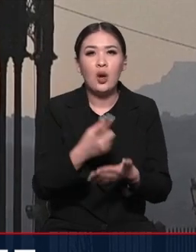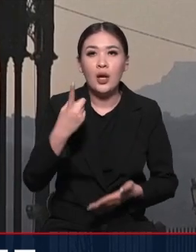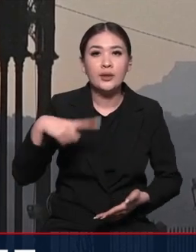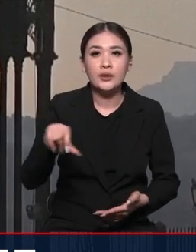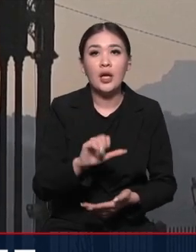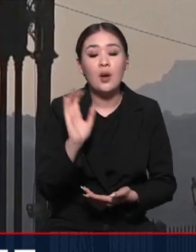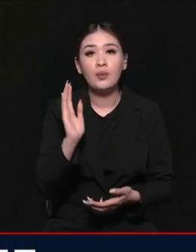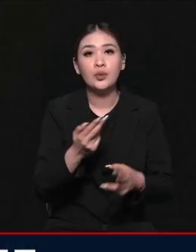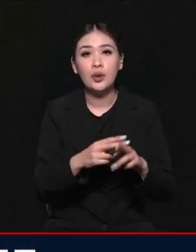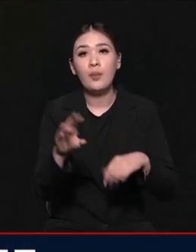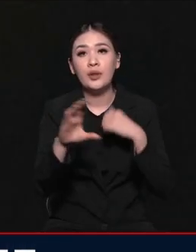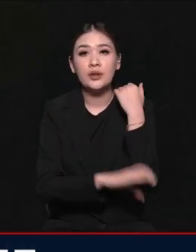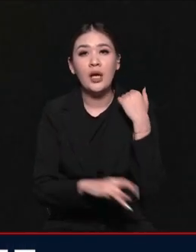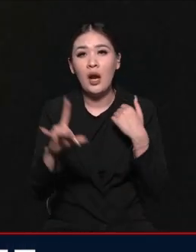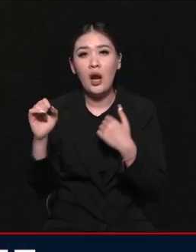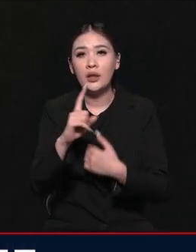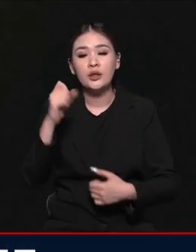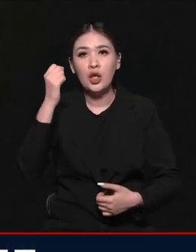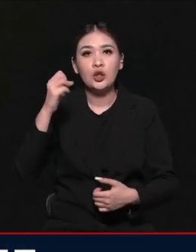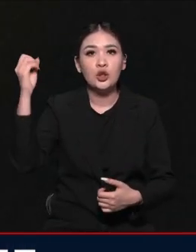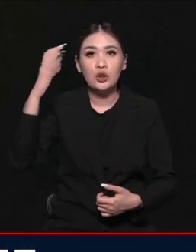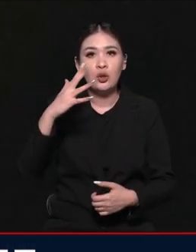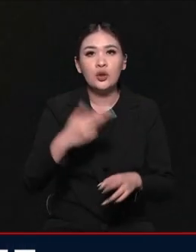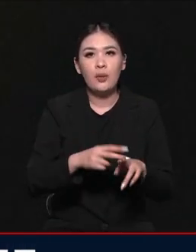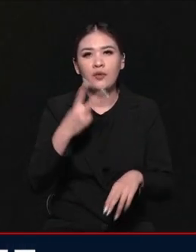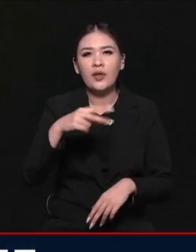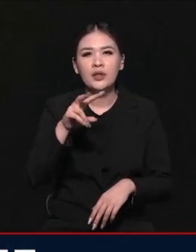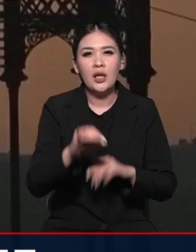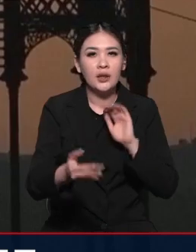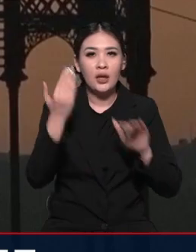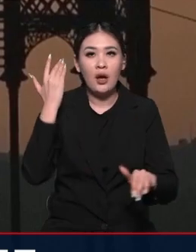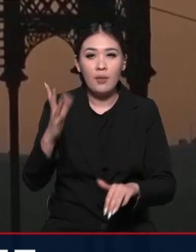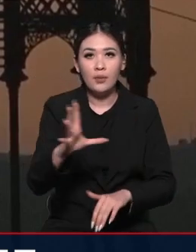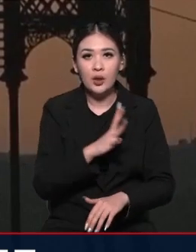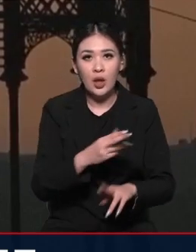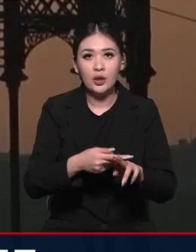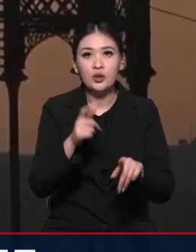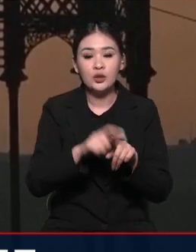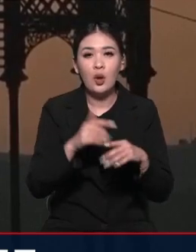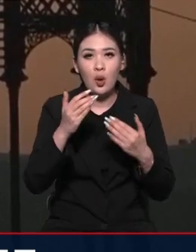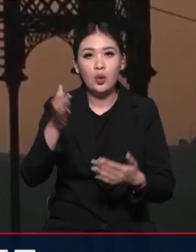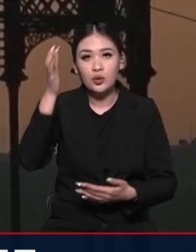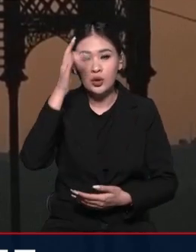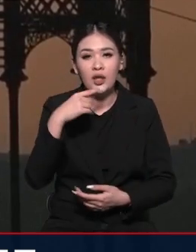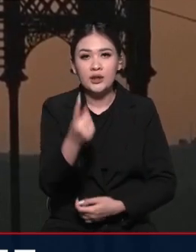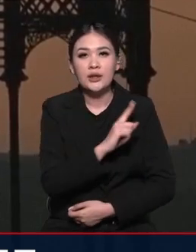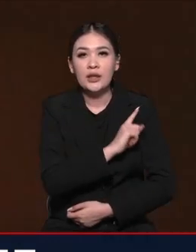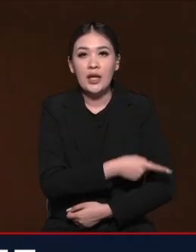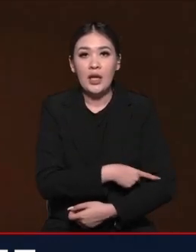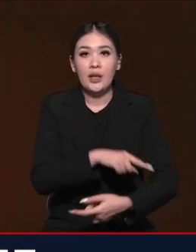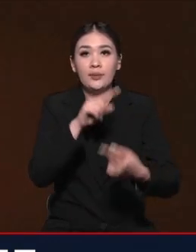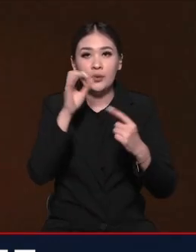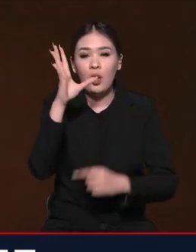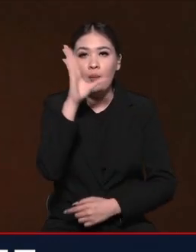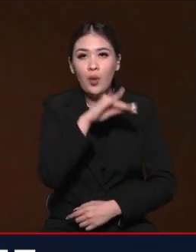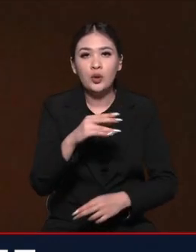отмечу последний раз подобная вспышка на солнце наблюдалась почти 20 лет назад по словам учёных Такая сила природного явления может